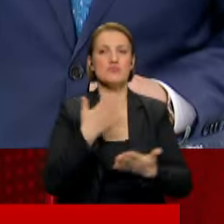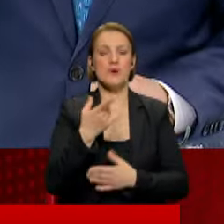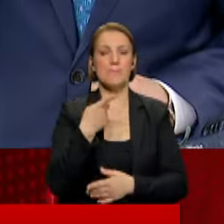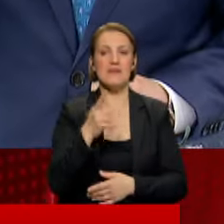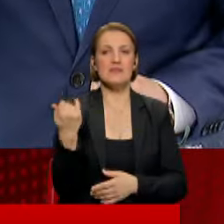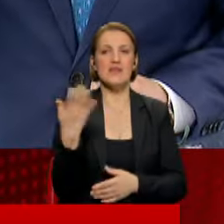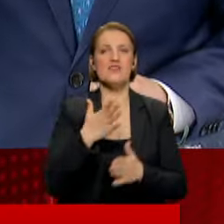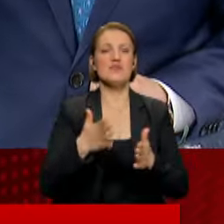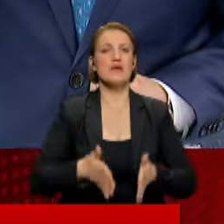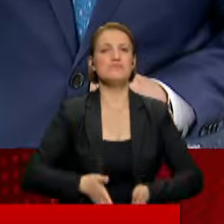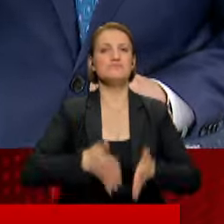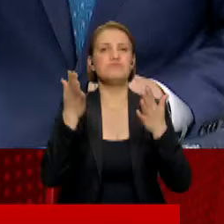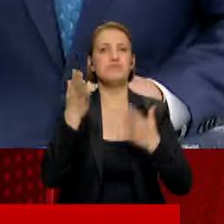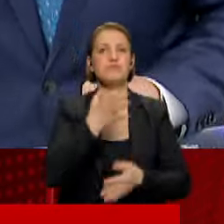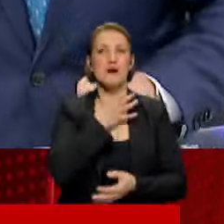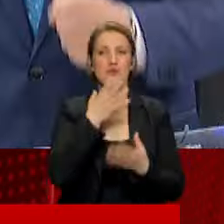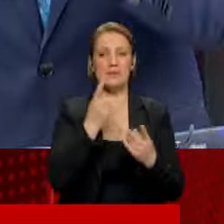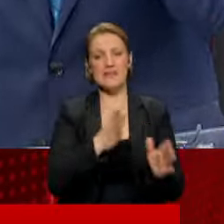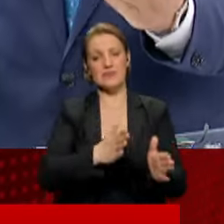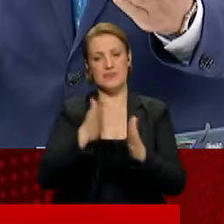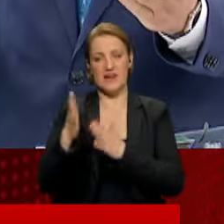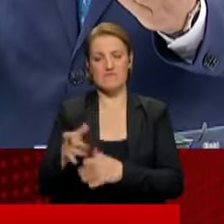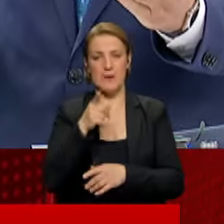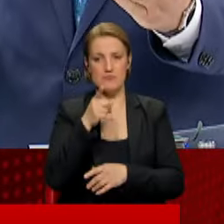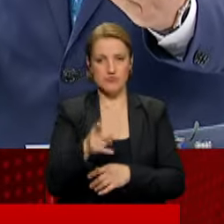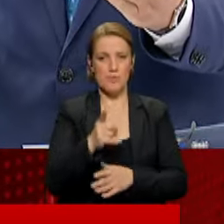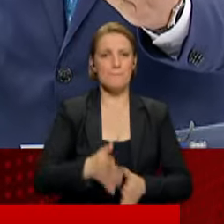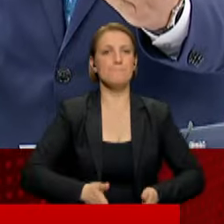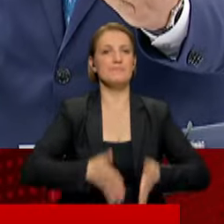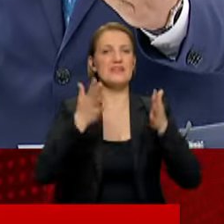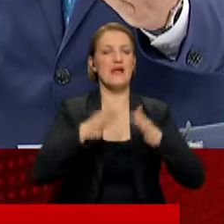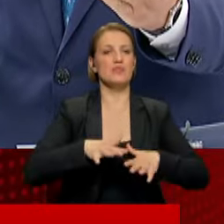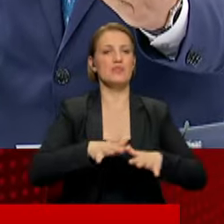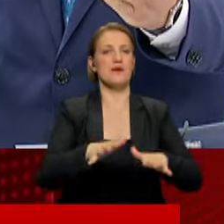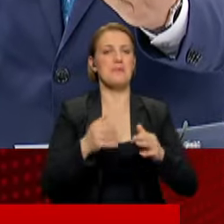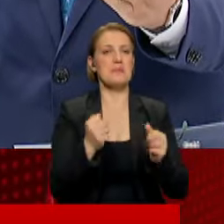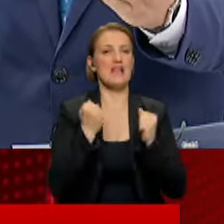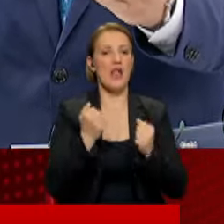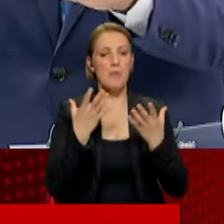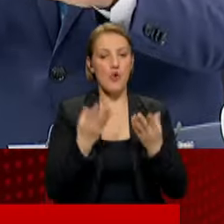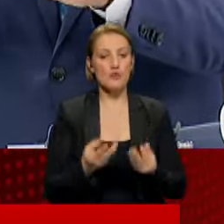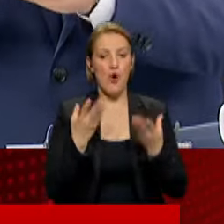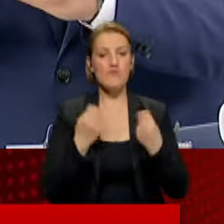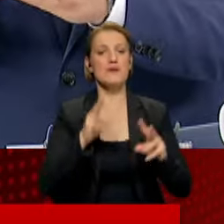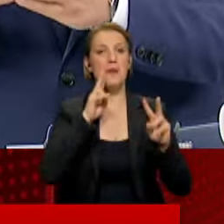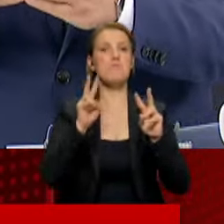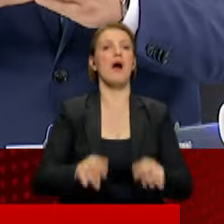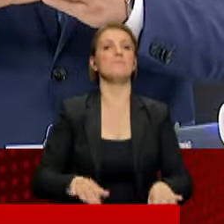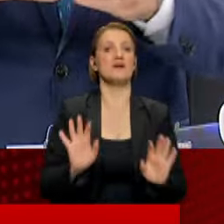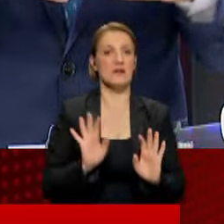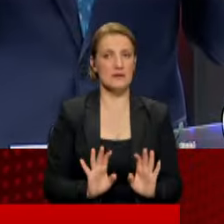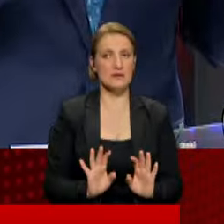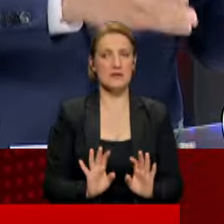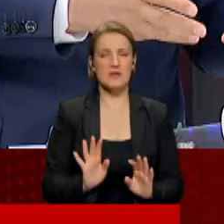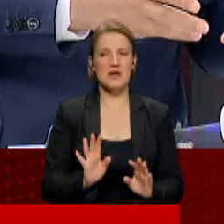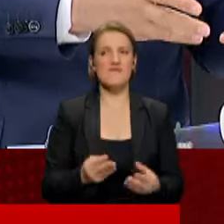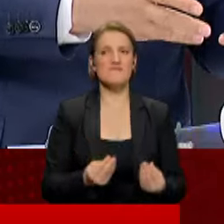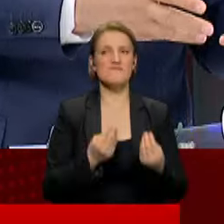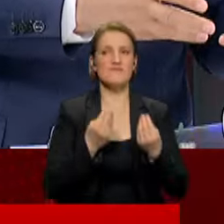binlerce konut mağduru yaratılmış O bir tarafa Bir de bu binaların depreme dirençli olup olmadığına bakılmadan